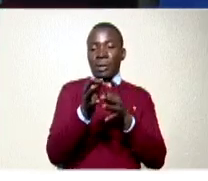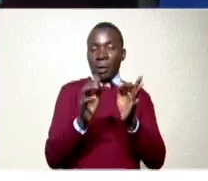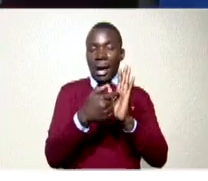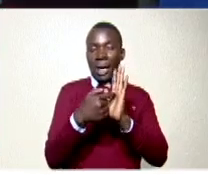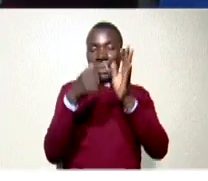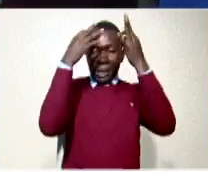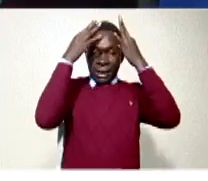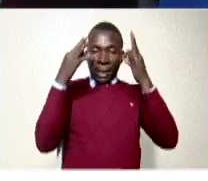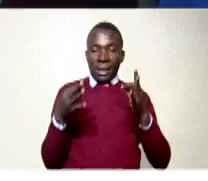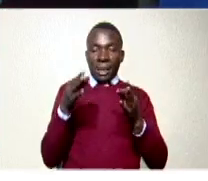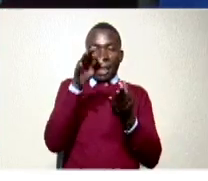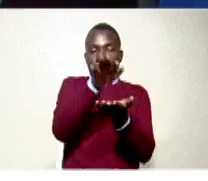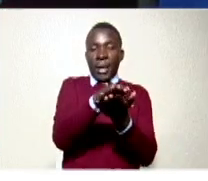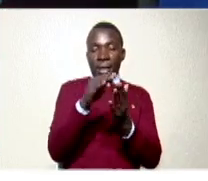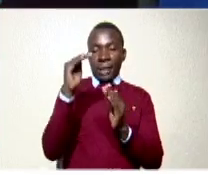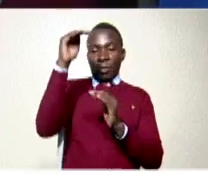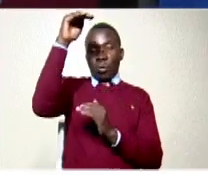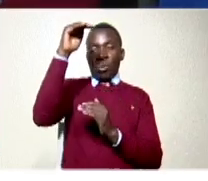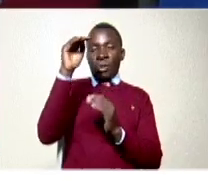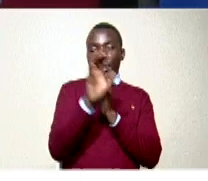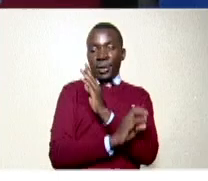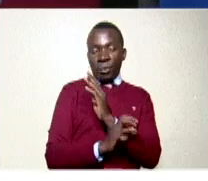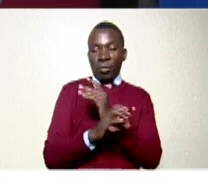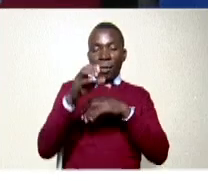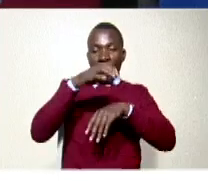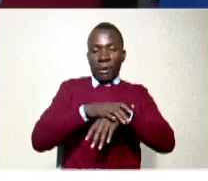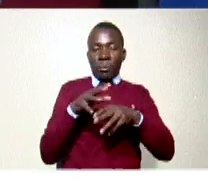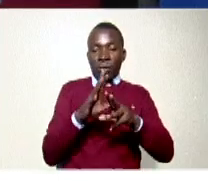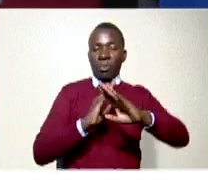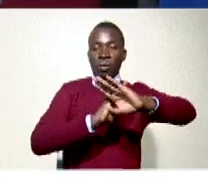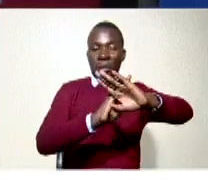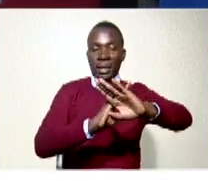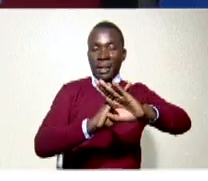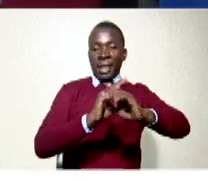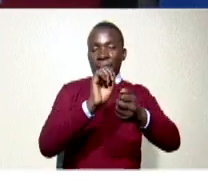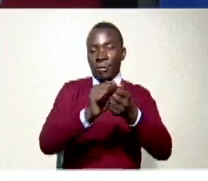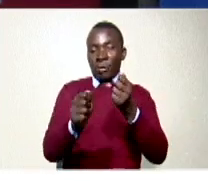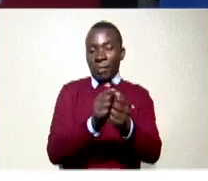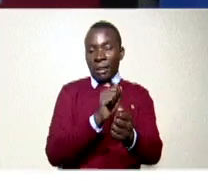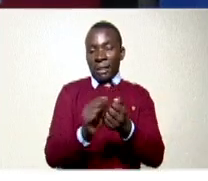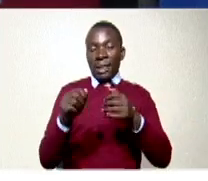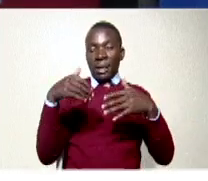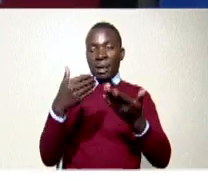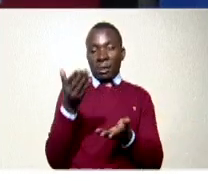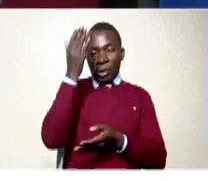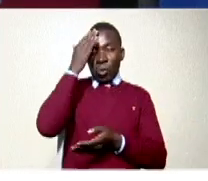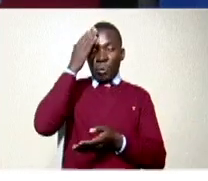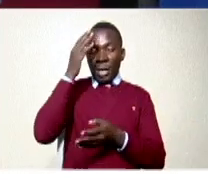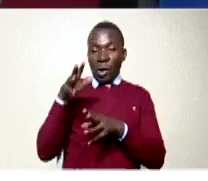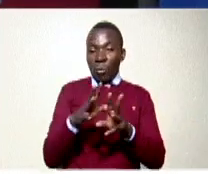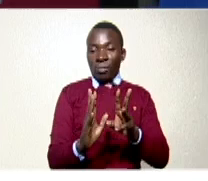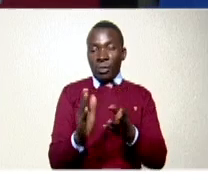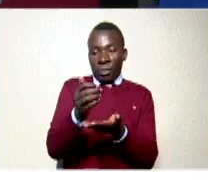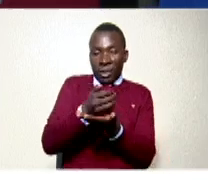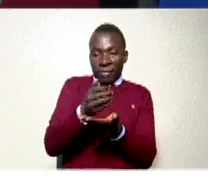nka Banki Nkuru y'Igihugu bafashe mu rwego rwo kugira ngo hatabaho ihungabana cyane cyane no kumenya uburyo